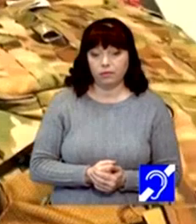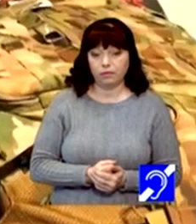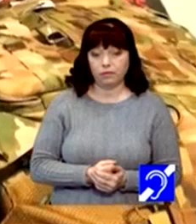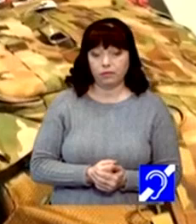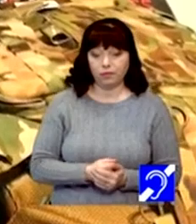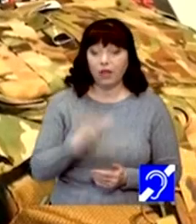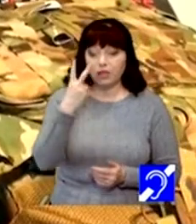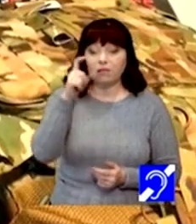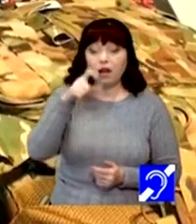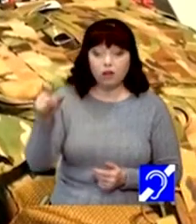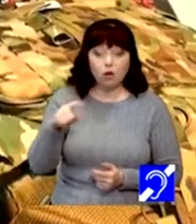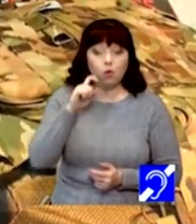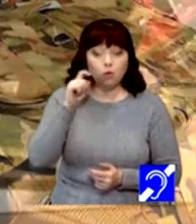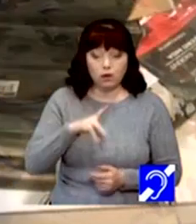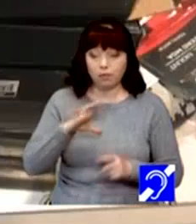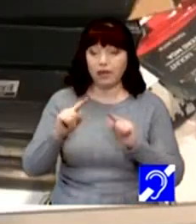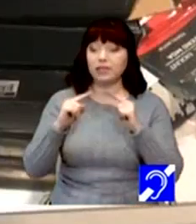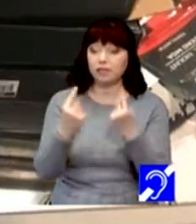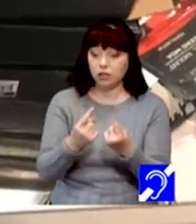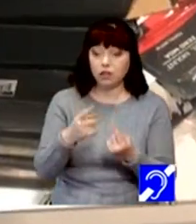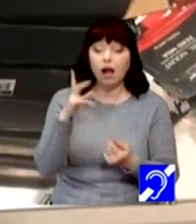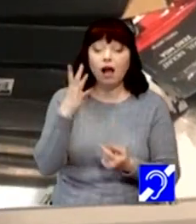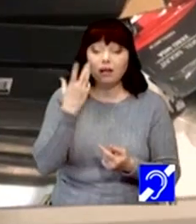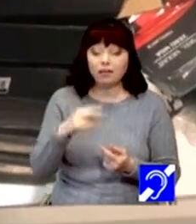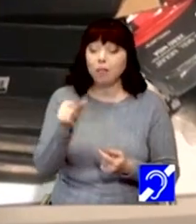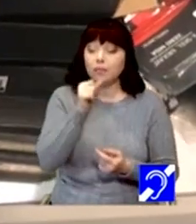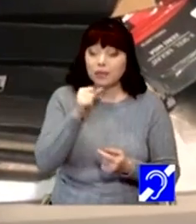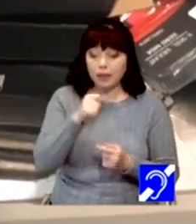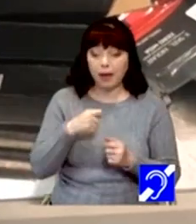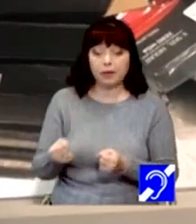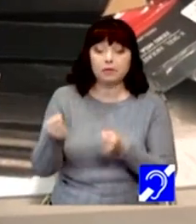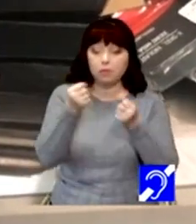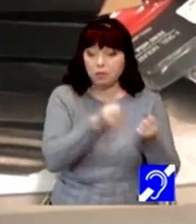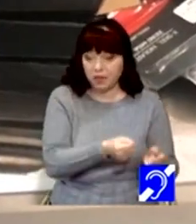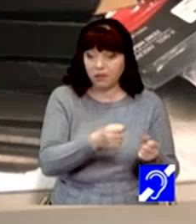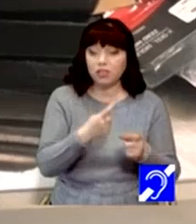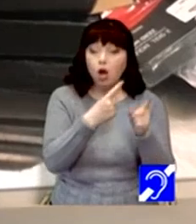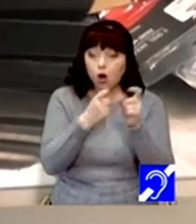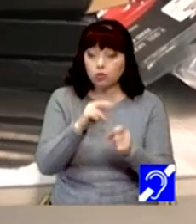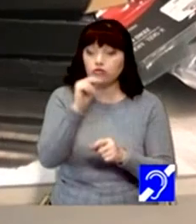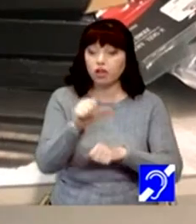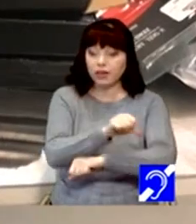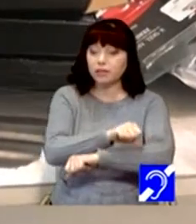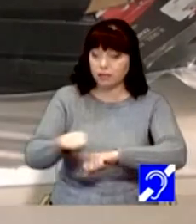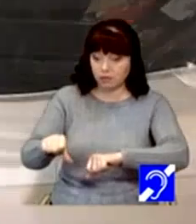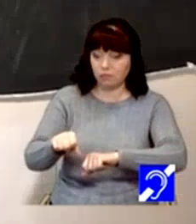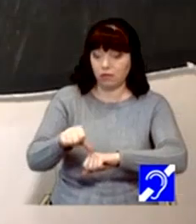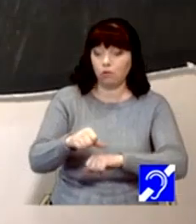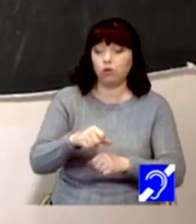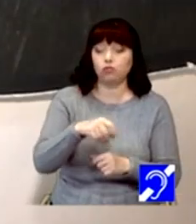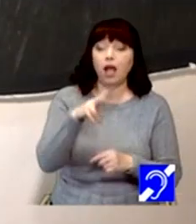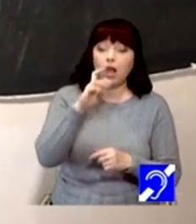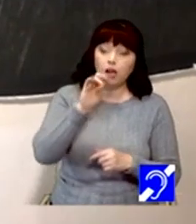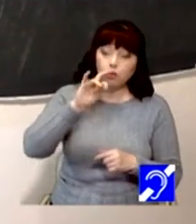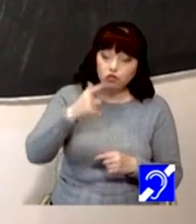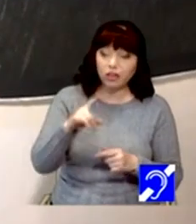doi cetățeni ucraineni au fost reținuți în timp ce încercau să transporte arme ilegal prin posturile vamale leușeni ce aeroportul internațional